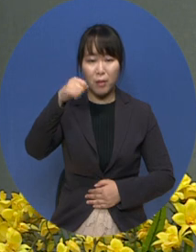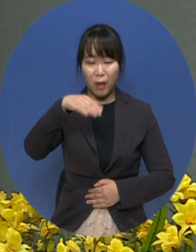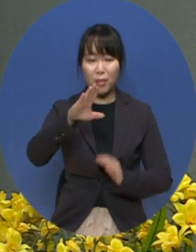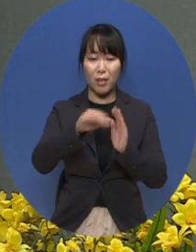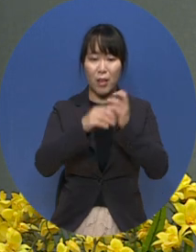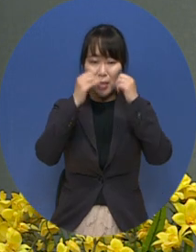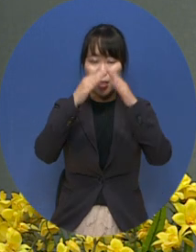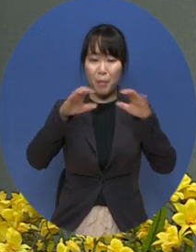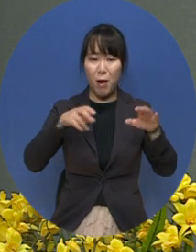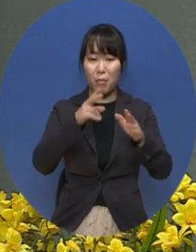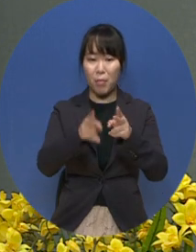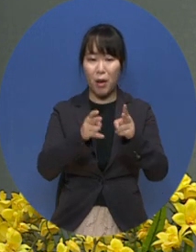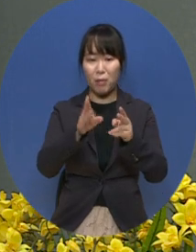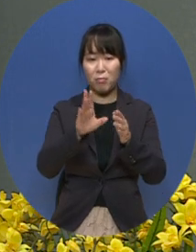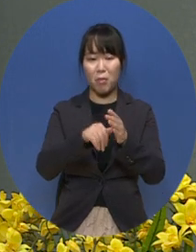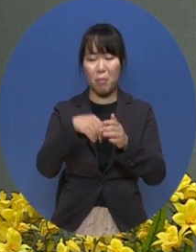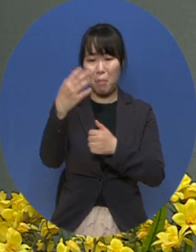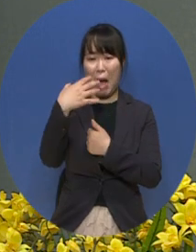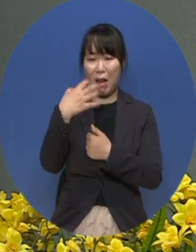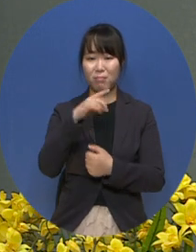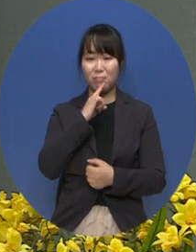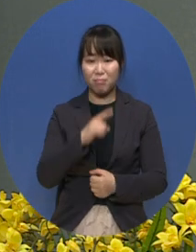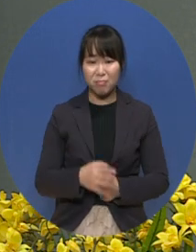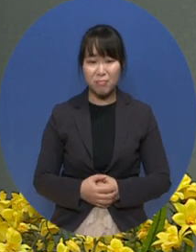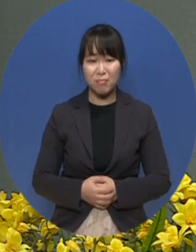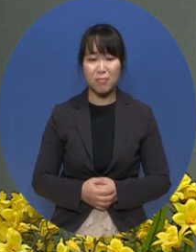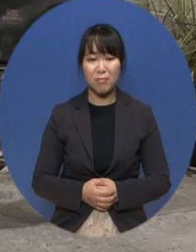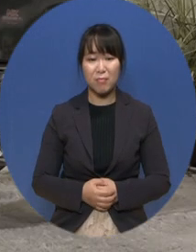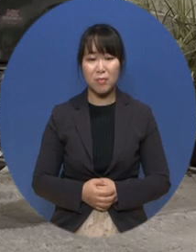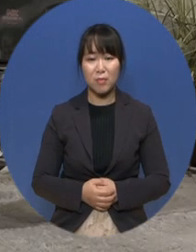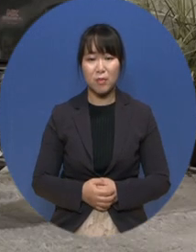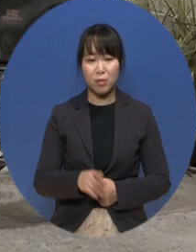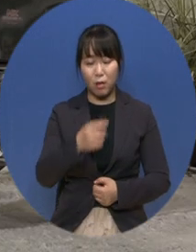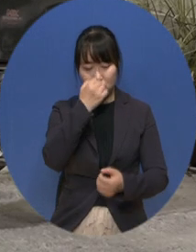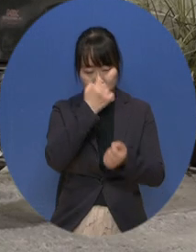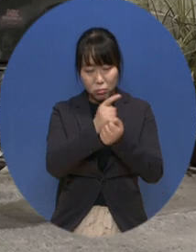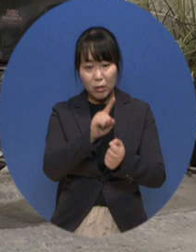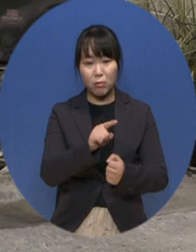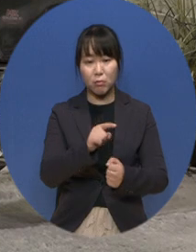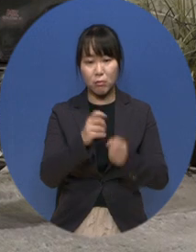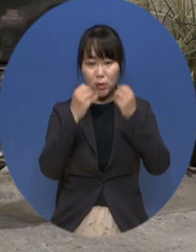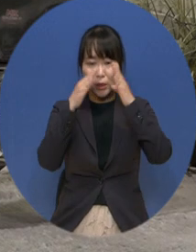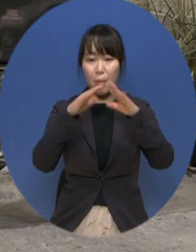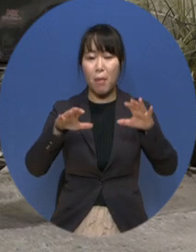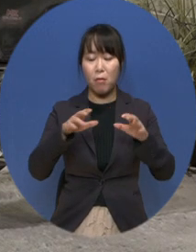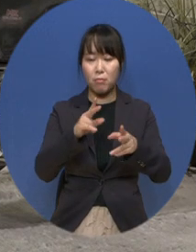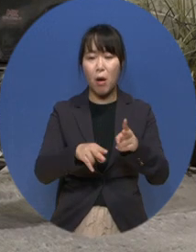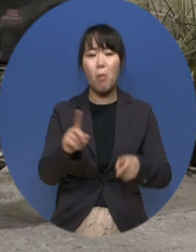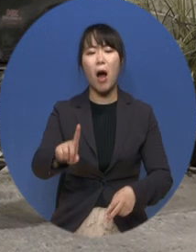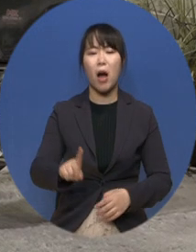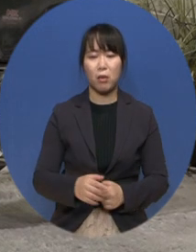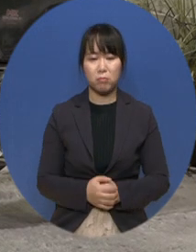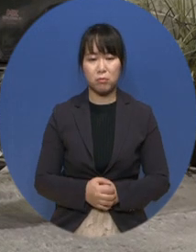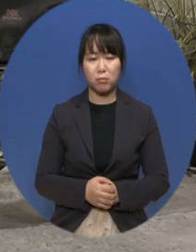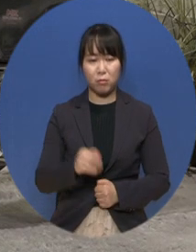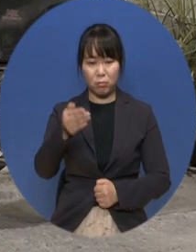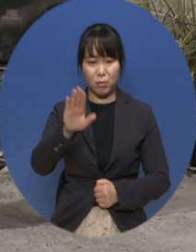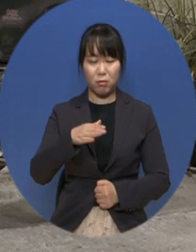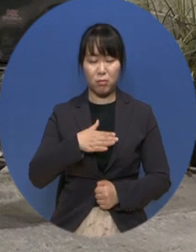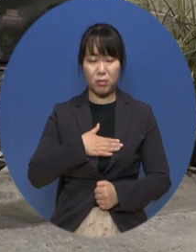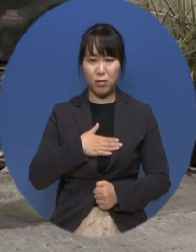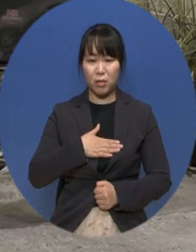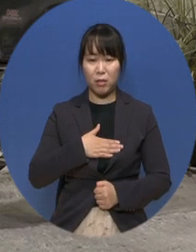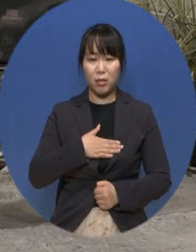채 말타고 하셨는데 꾸지람 거지요 때문에요 4 에 온 건방지게 새마을호 타고 않냐 예 근데 제가